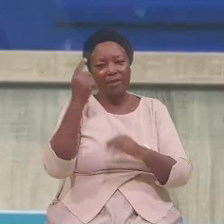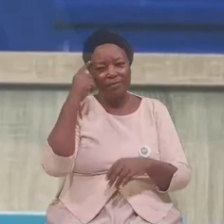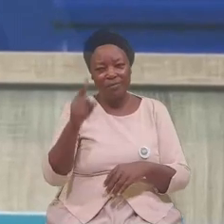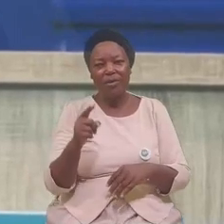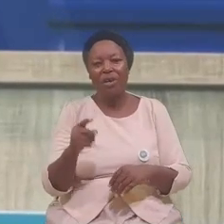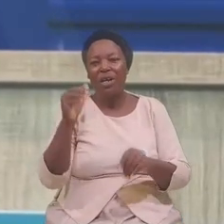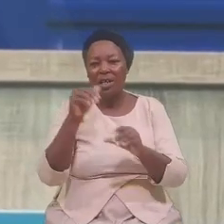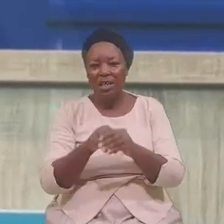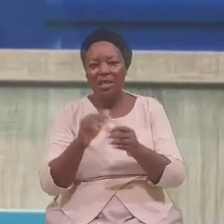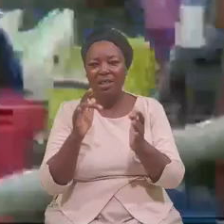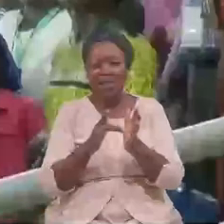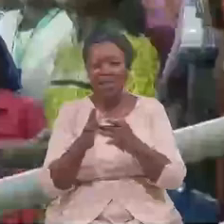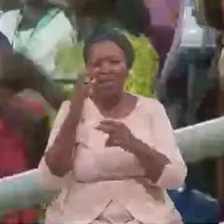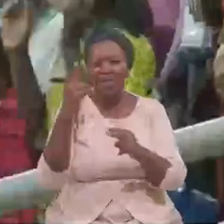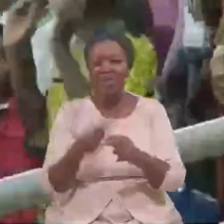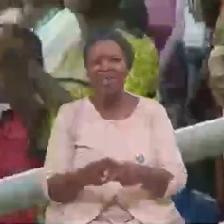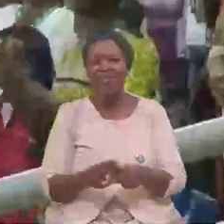de Jésus.